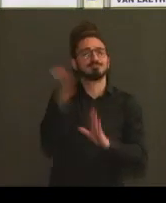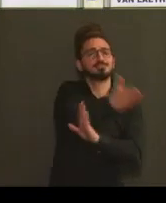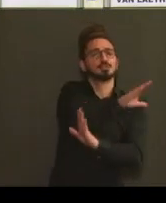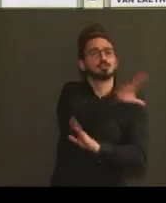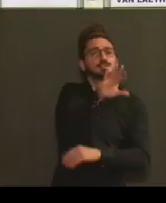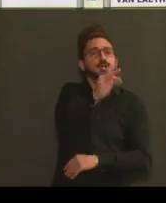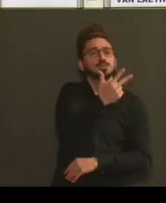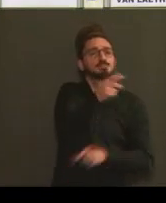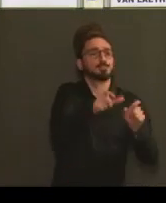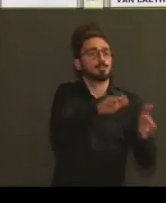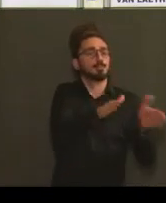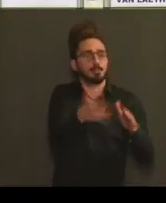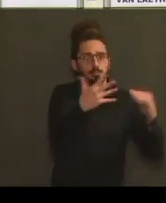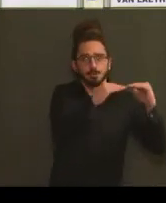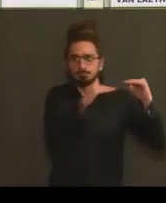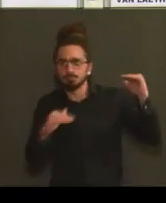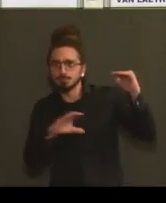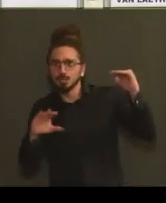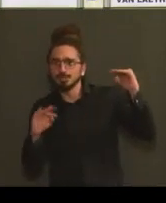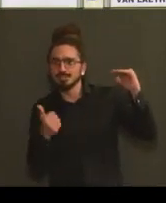entre la semaine précédente et celle-ci.